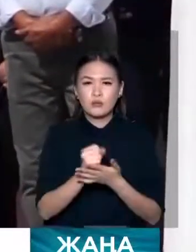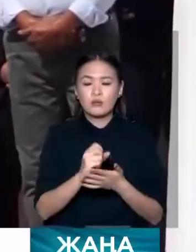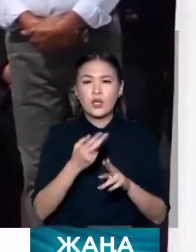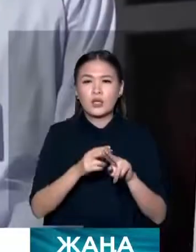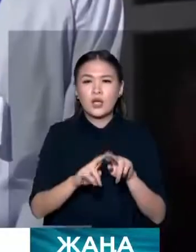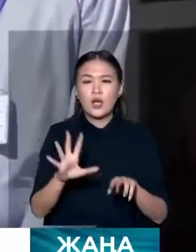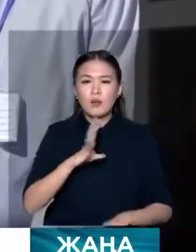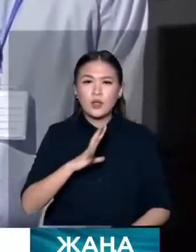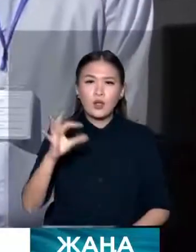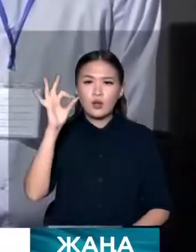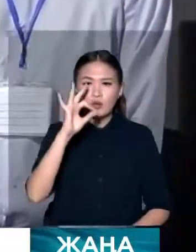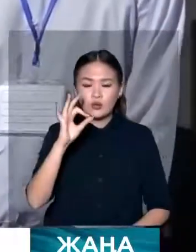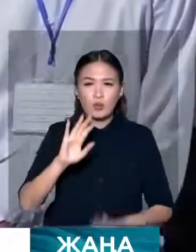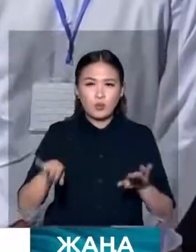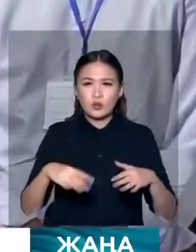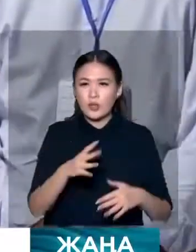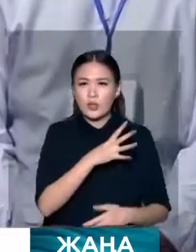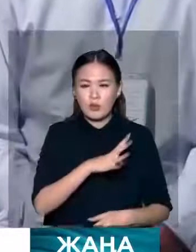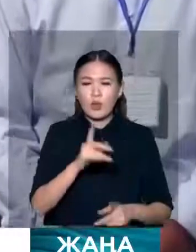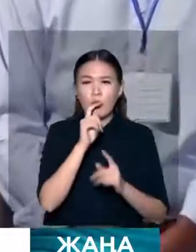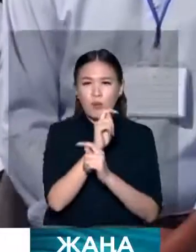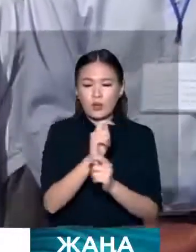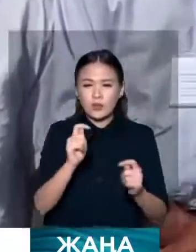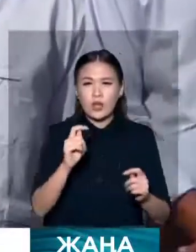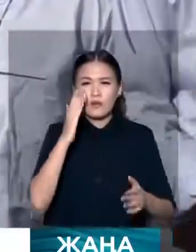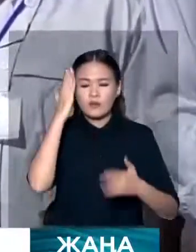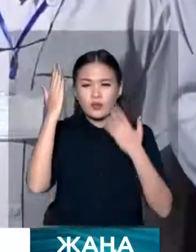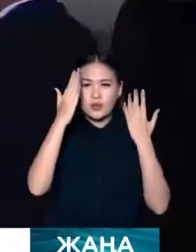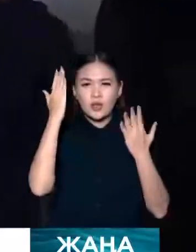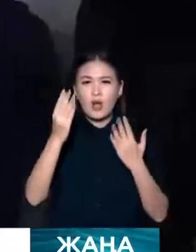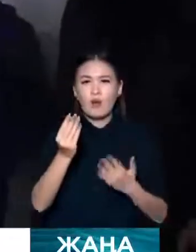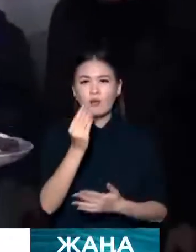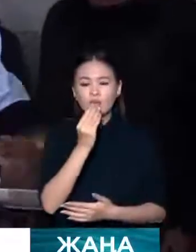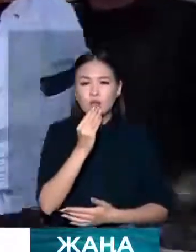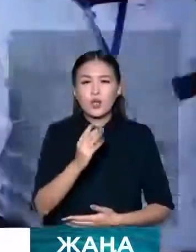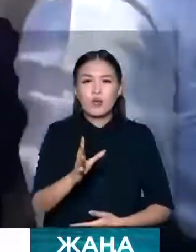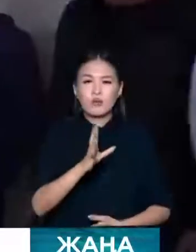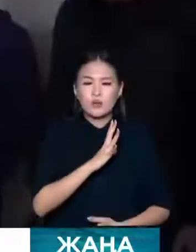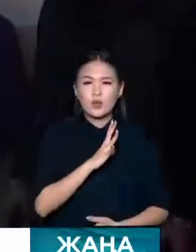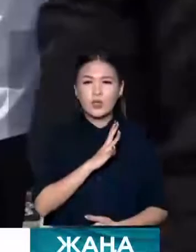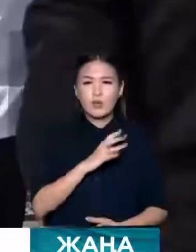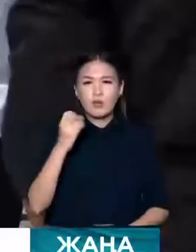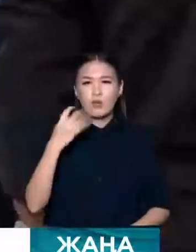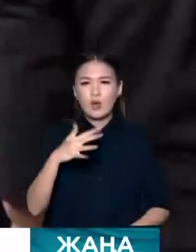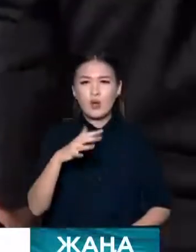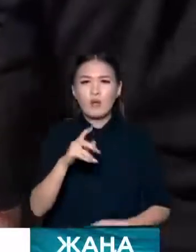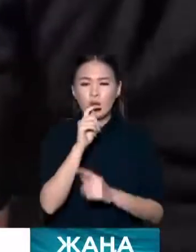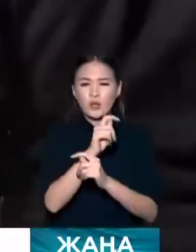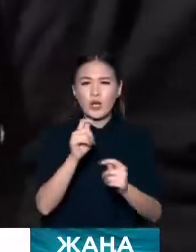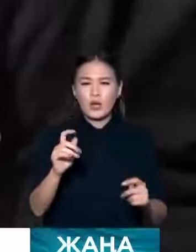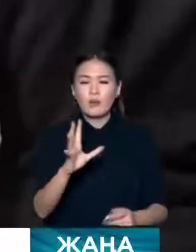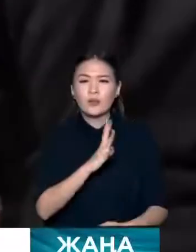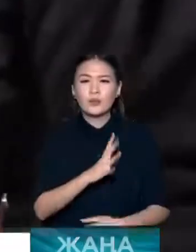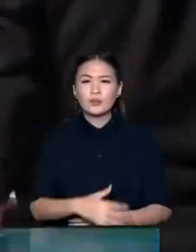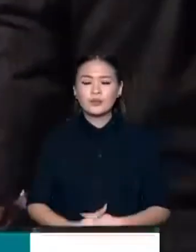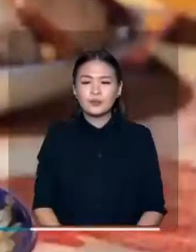қатысушылары құралақанға айтпады. Жиналғандарға көтеріңкі көңіл күй сыйлап, палаудан дәм татқызған шеберлер бағалы сыйлықтарға ие болды.